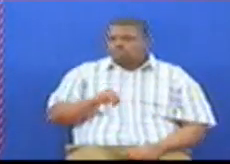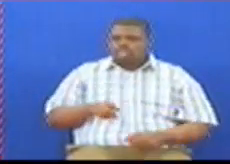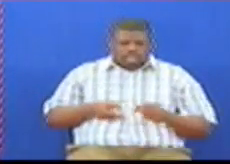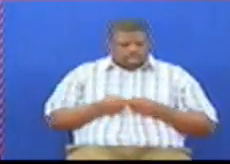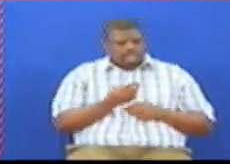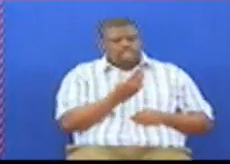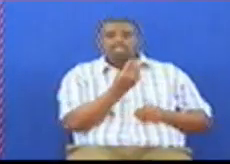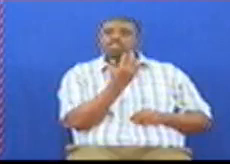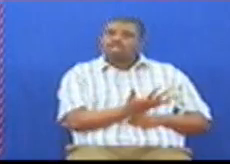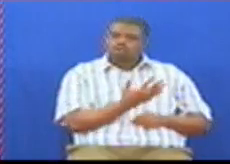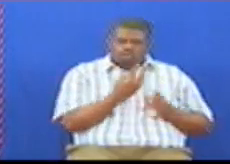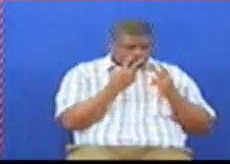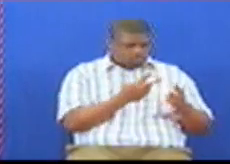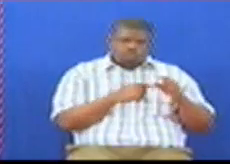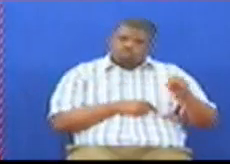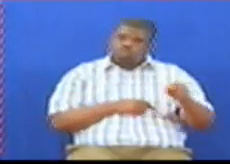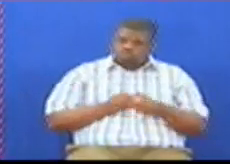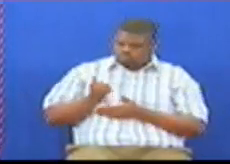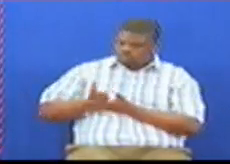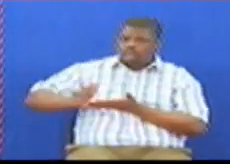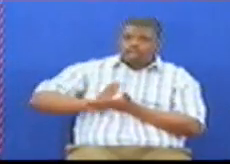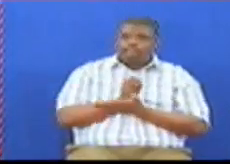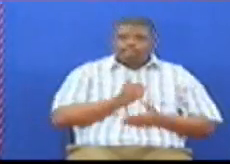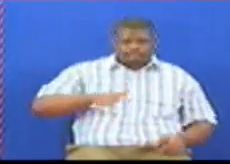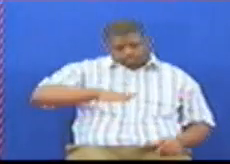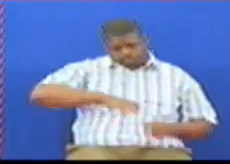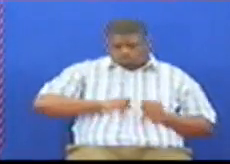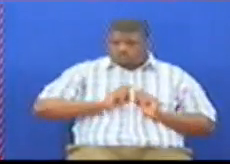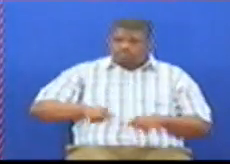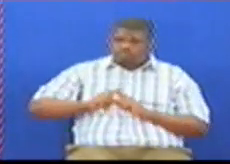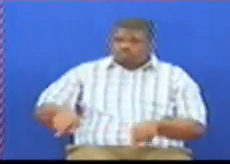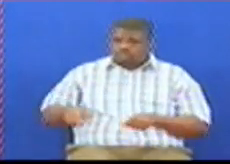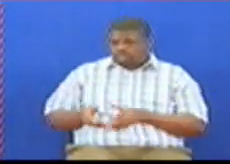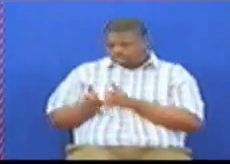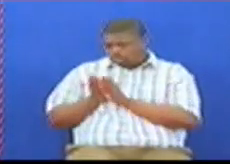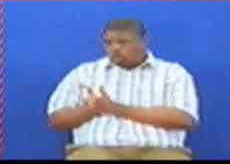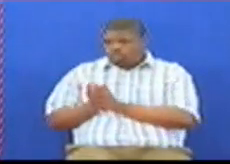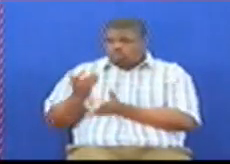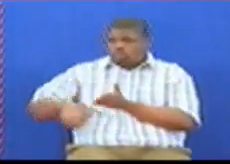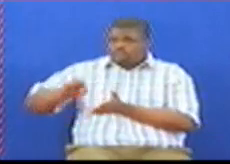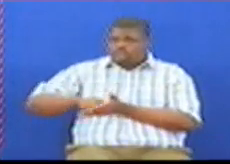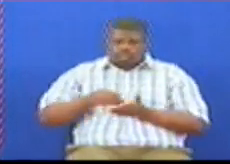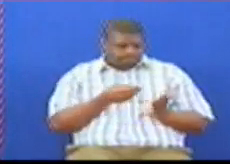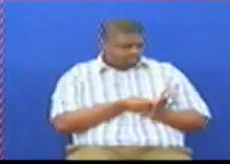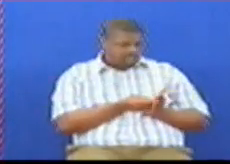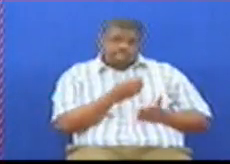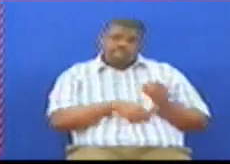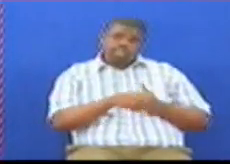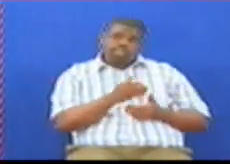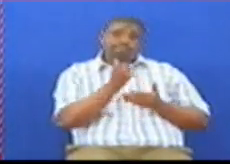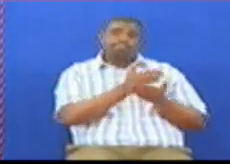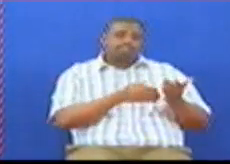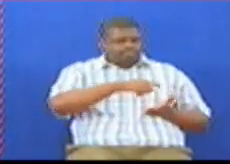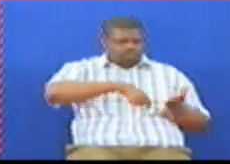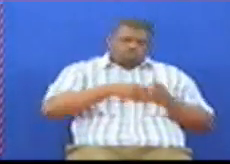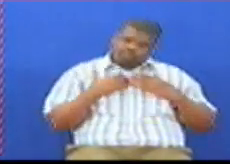35. Unaweza kuona huu mgawanyo wa maeneo haya tofauti tofauti. Mheshimiwa, na kuomba sana uniongezee fedha kwenye baadhi ya vituo vya